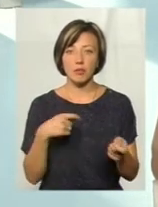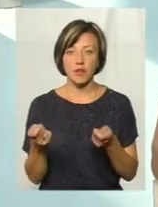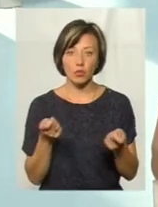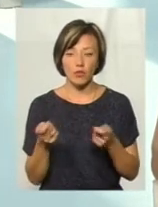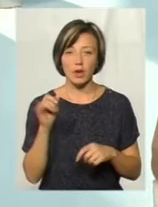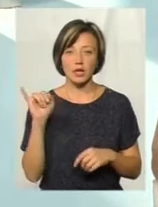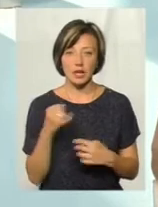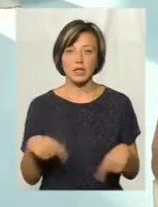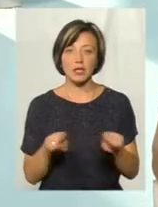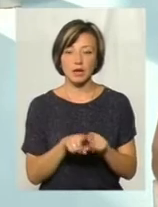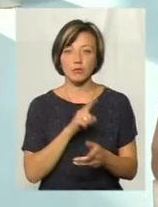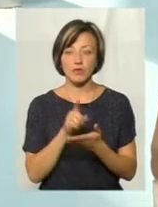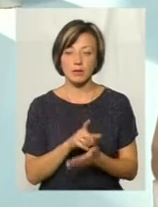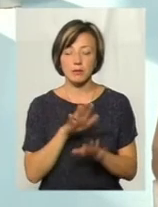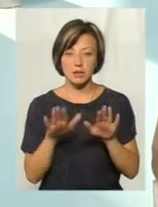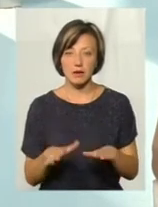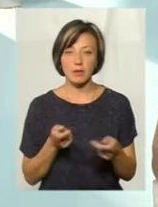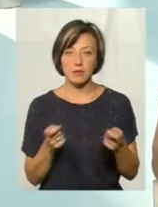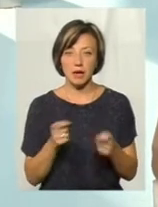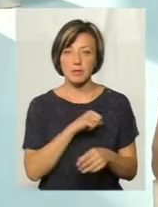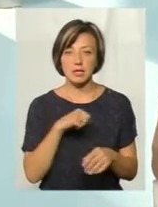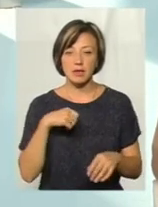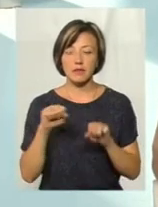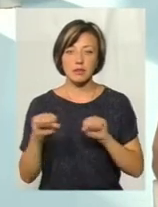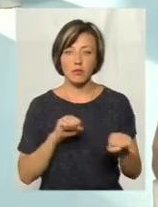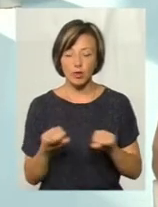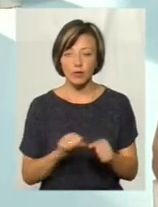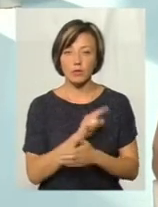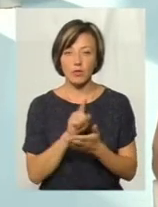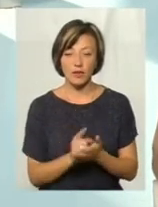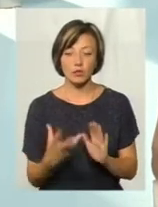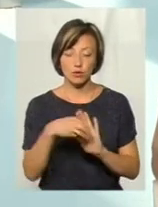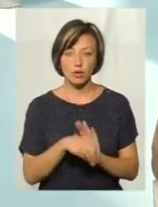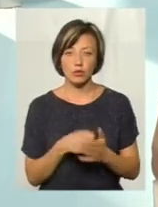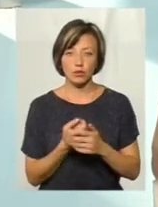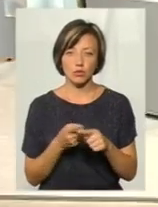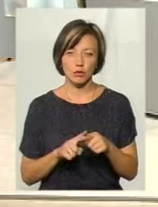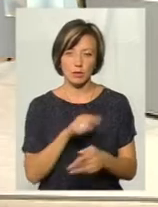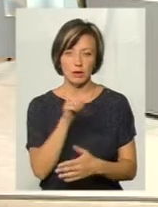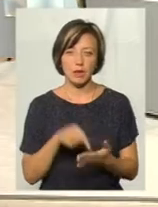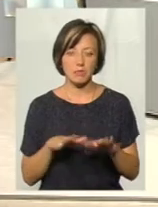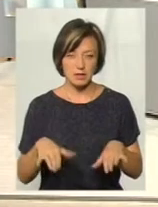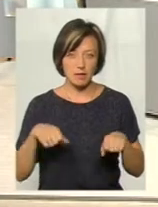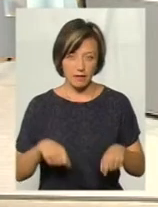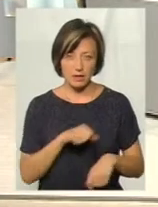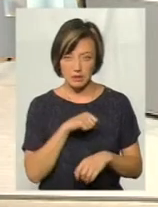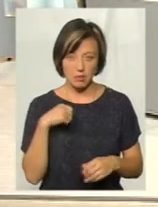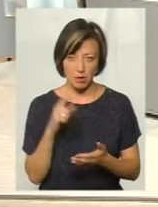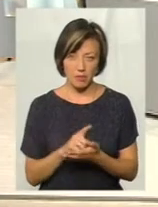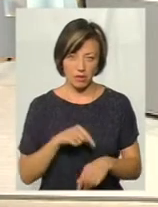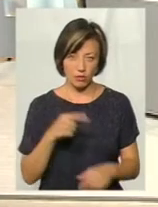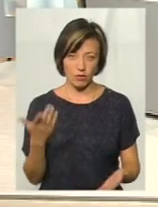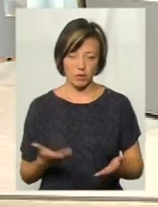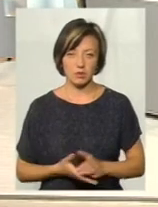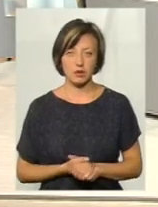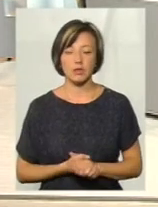воно теж повинно, місцева адміністрація, місцеве самоврядування теж повинно долучатися до цього контролю. Тобто місцева влада ще сама має, я так розумію,